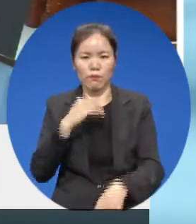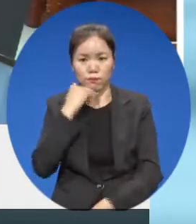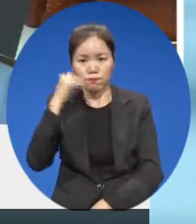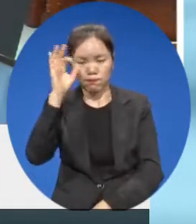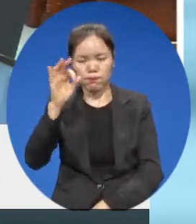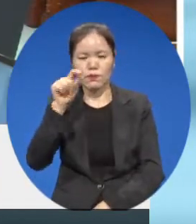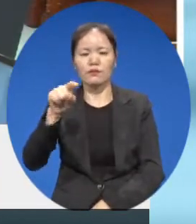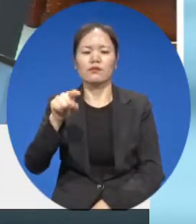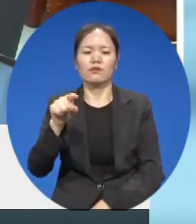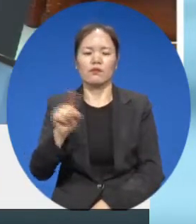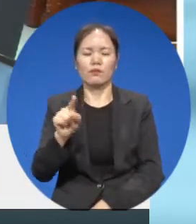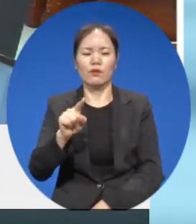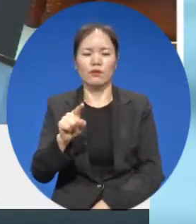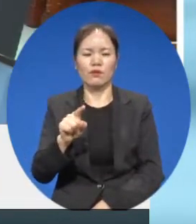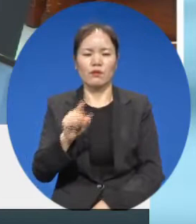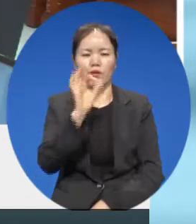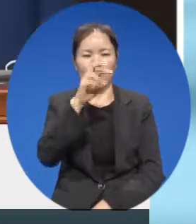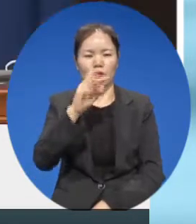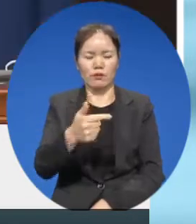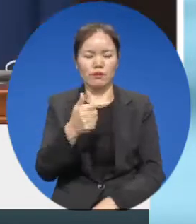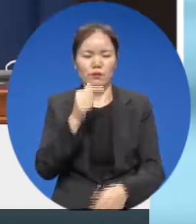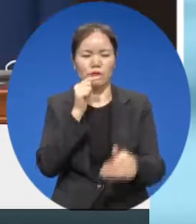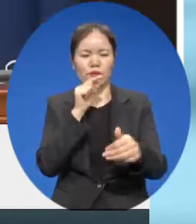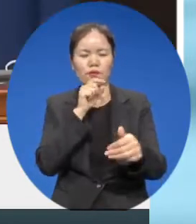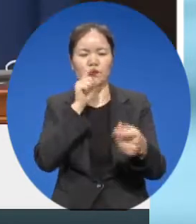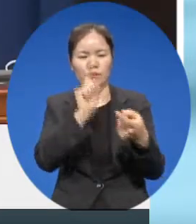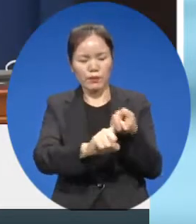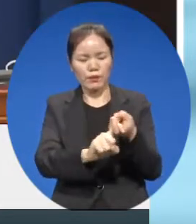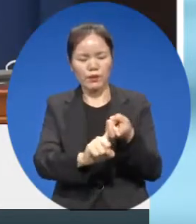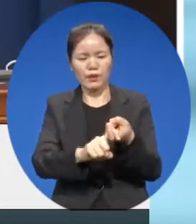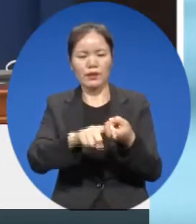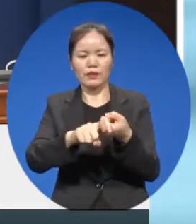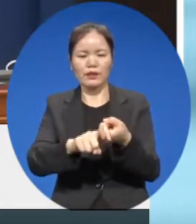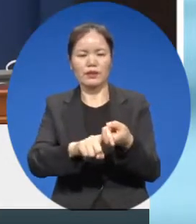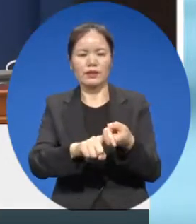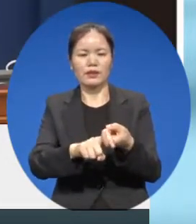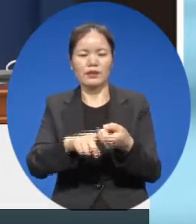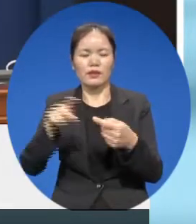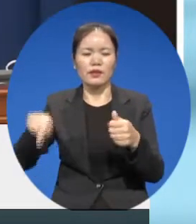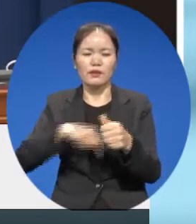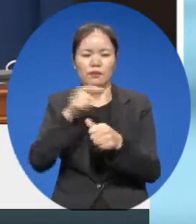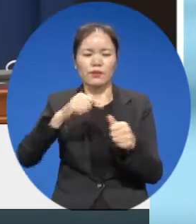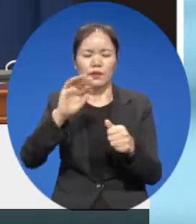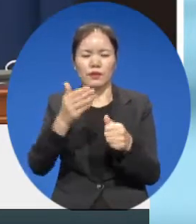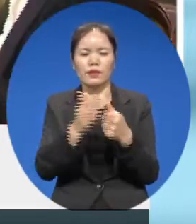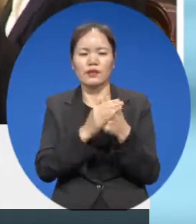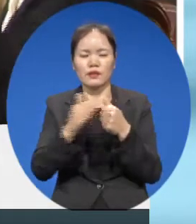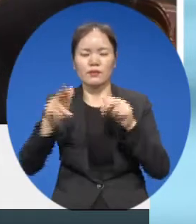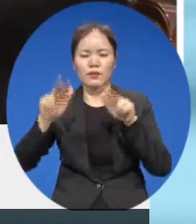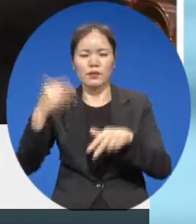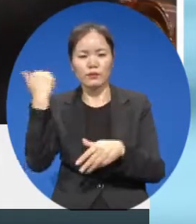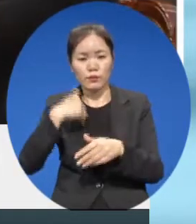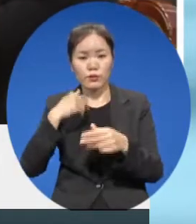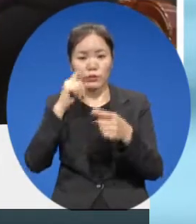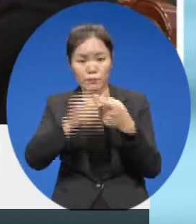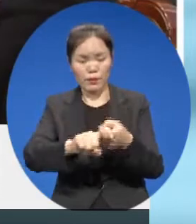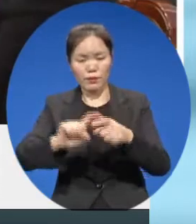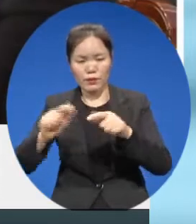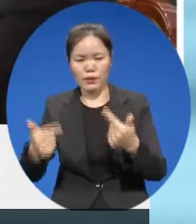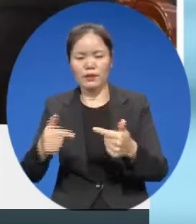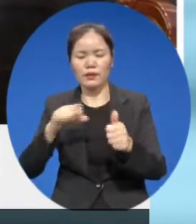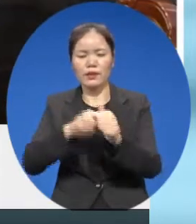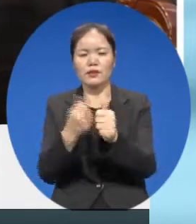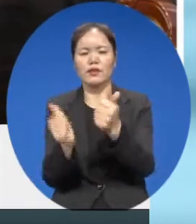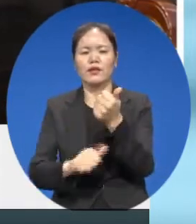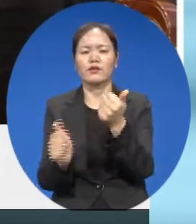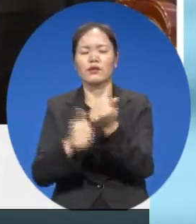자체가 사실은 한 쪽의 편을 들어주는 꼴이 돼 버리는 거에요 그때 또 입장에서는 지금 이제 누구 한편에 편을 드는게 아니라 이상의 증기 위원회